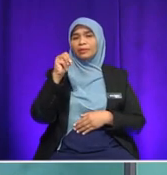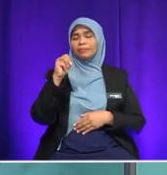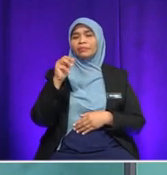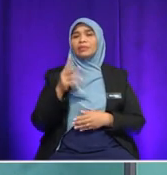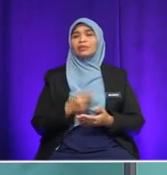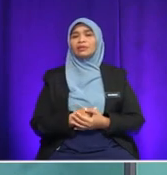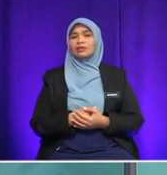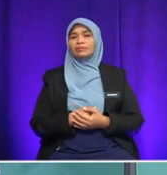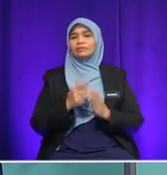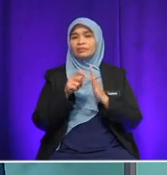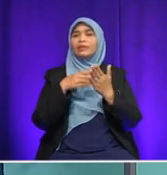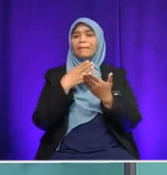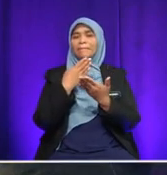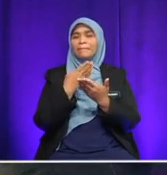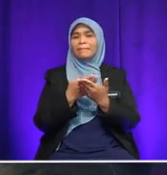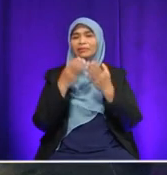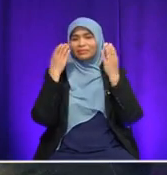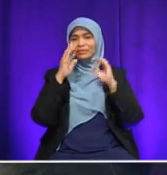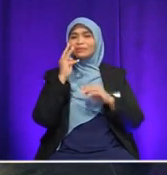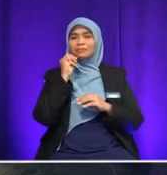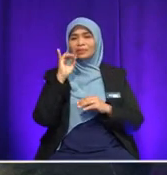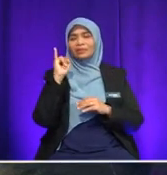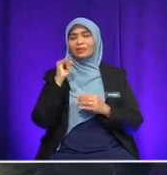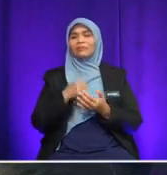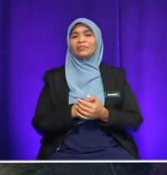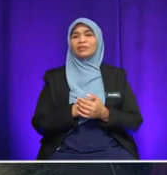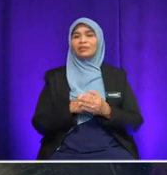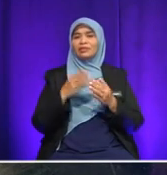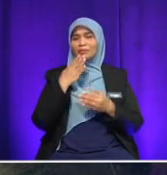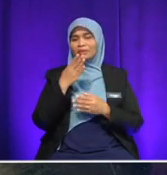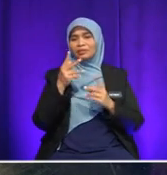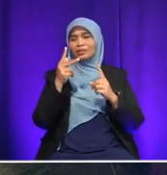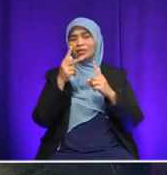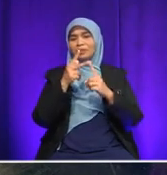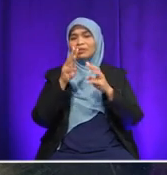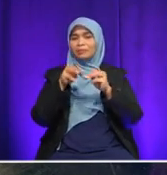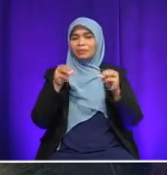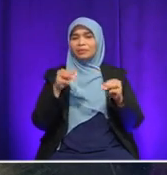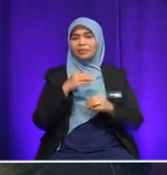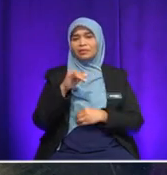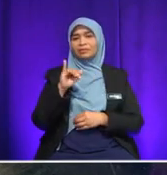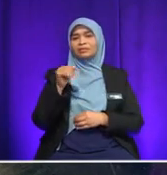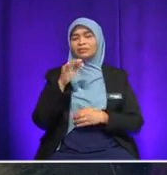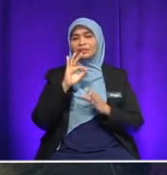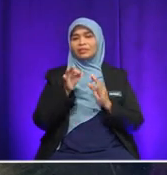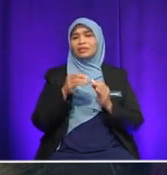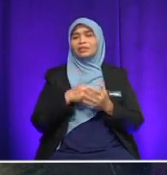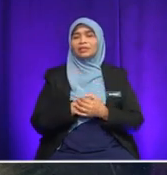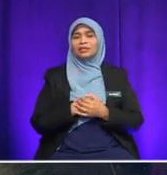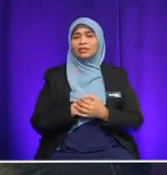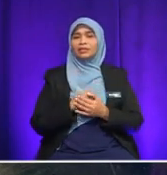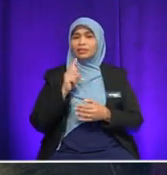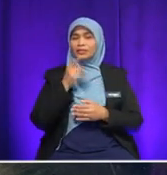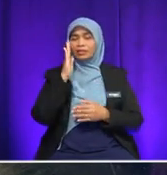Perkasaku. Terbaiklah cikgu Maizura. Terima kasih sekali lagi cikgu dan juga murid-murid kita, dan tak lupa juga jurubahasa isyarat kita. Baiklah, kita